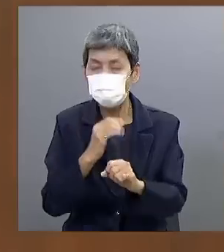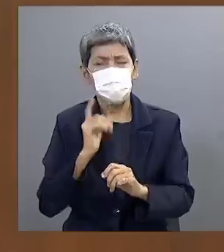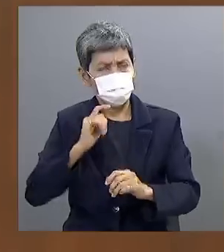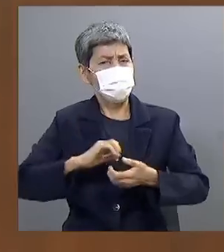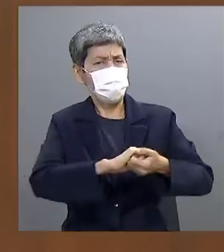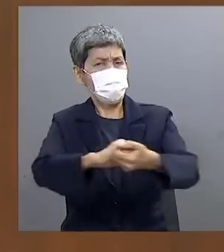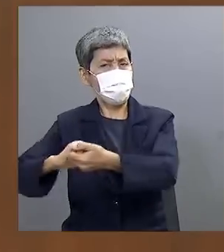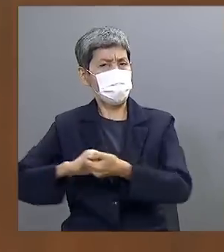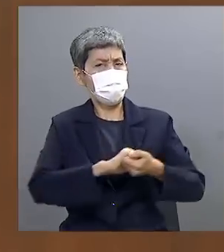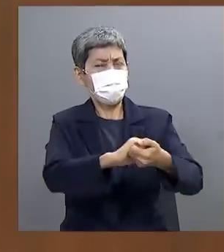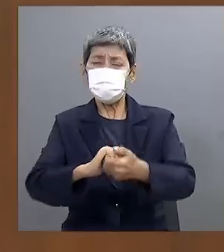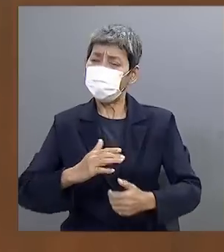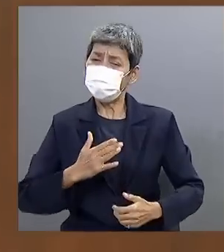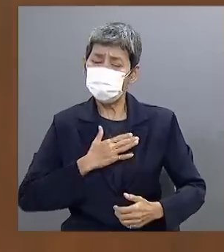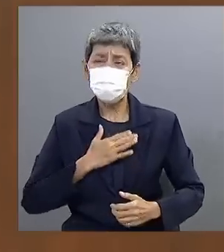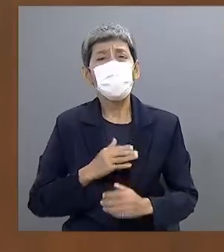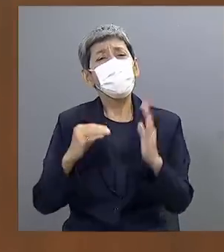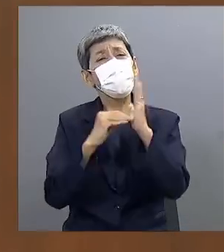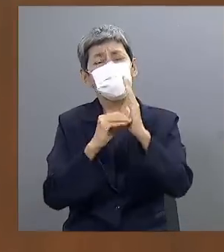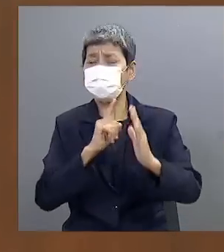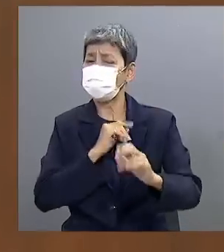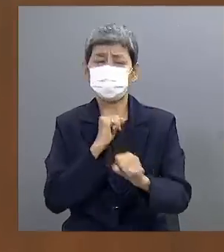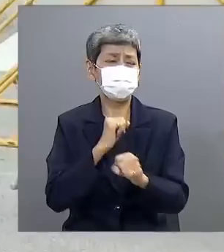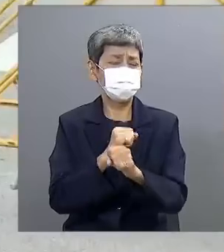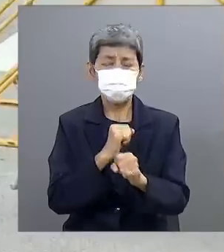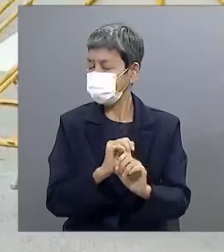ใช่แค่ให้กทม.นั้นประกาศเป็นนโยบายเท่านั้นค่ะ